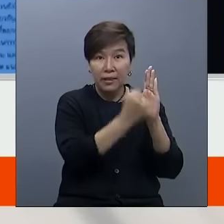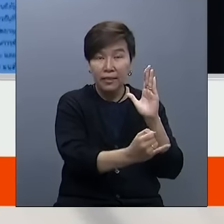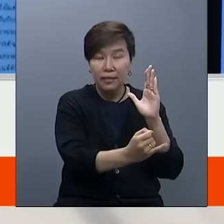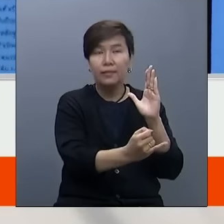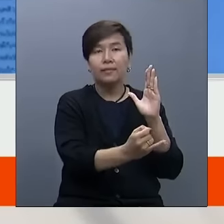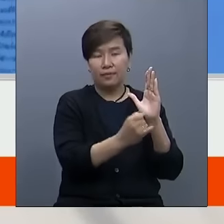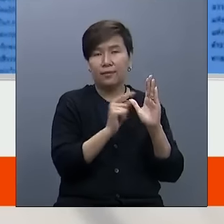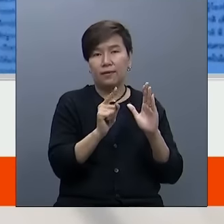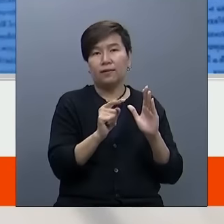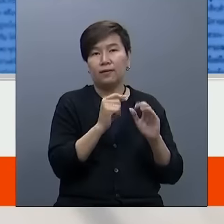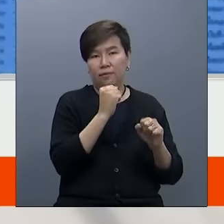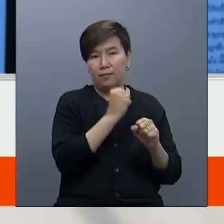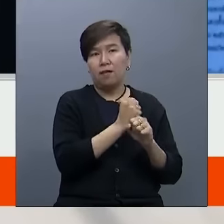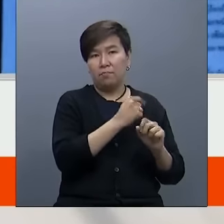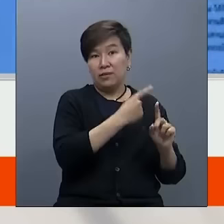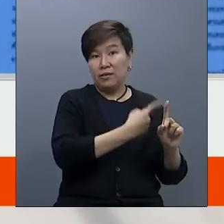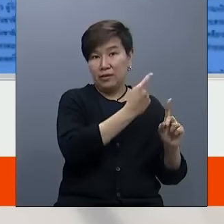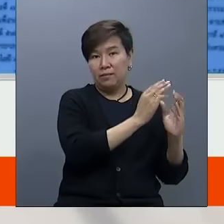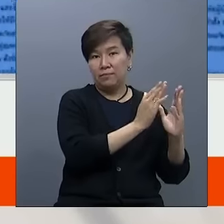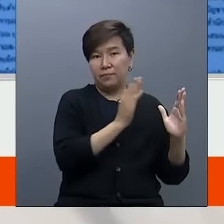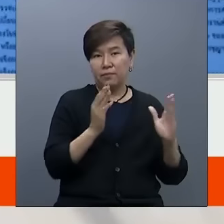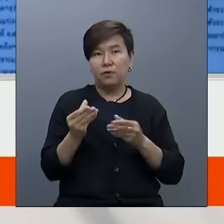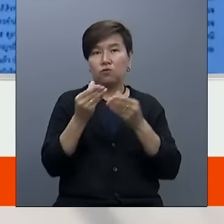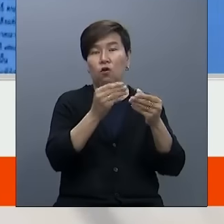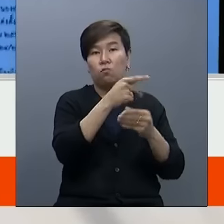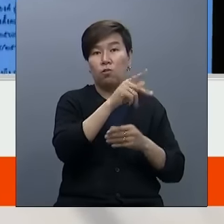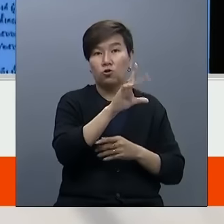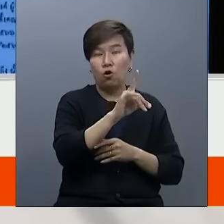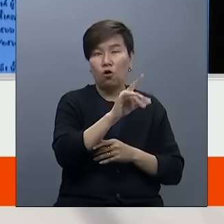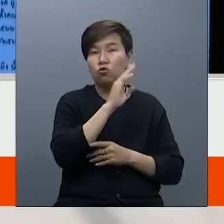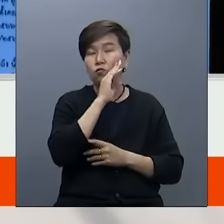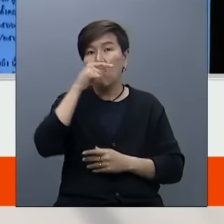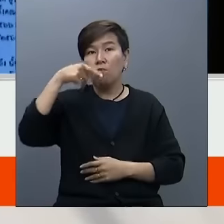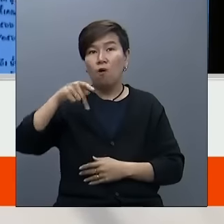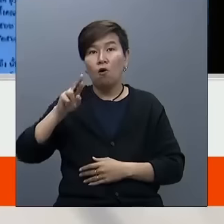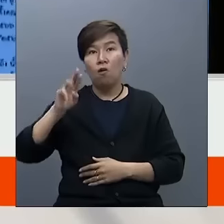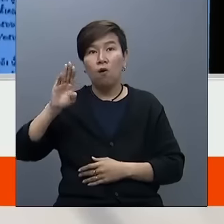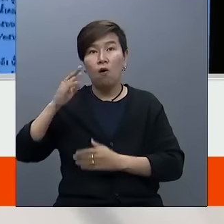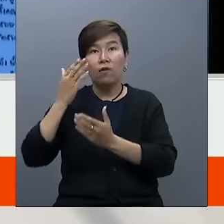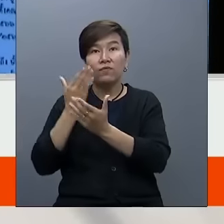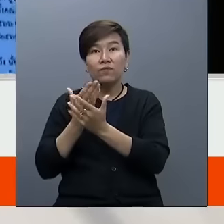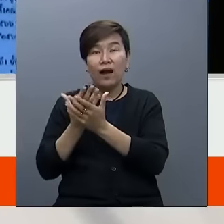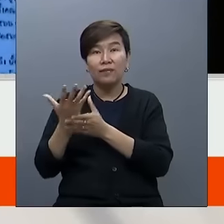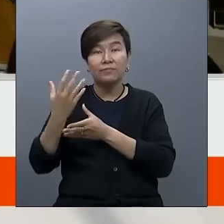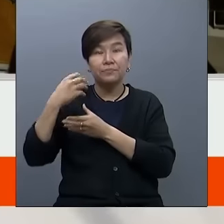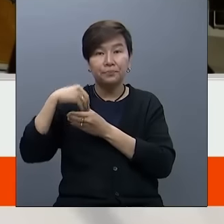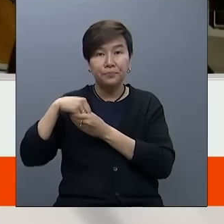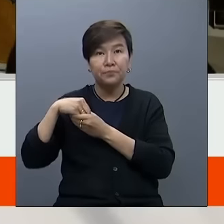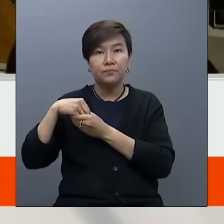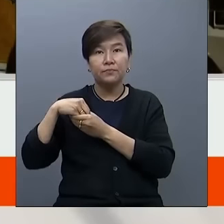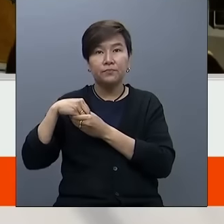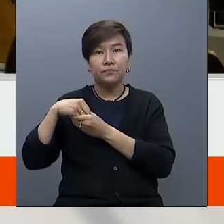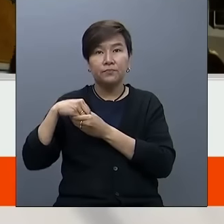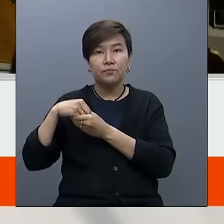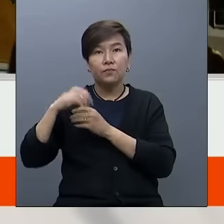เนี่ยสมมติว่าเป็นเรื่องพรบ.ฟอกเงินอย่างเดียวไม่มีเรื่องเจ้าพนักงานเนี่ยอันเนี้ยพนักงานส